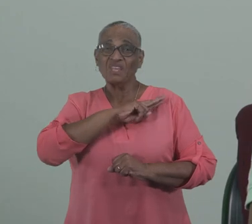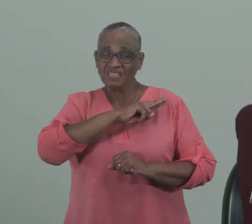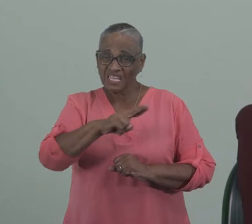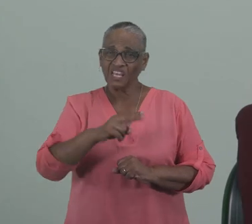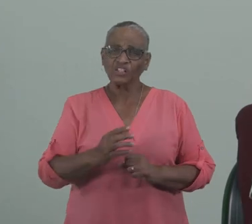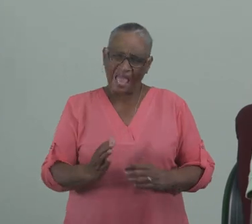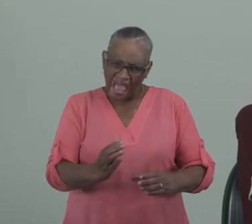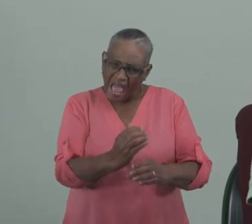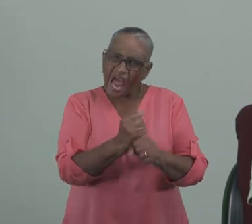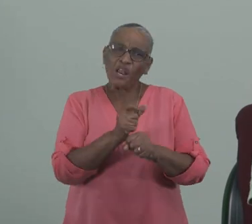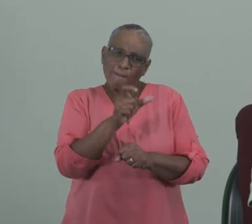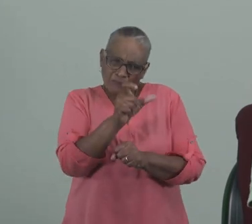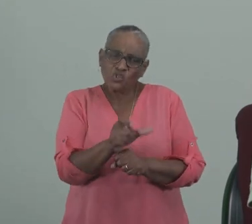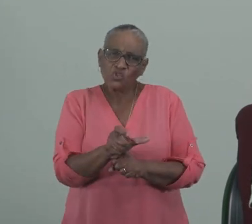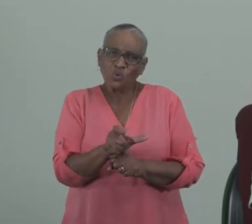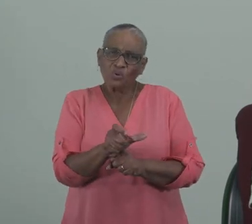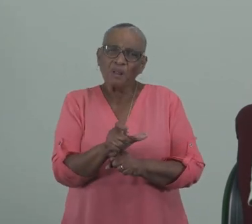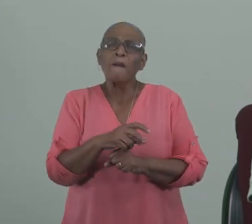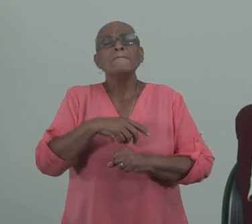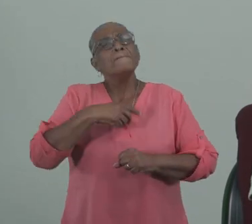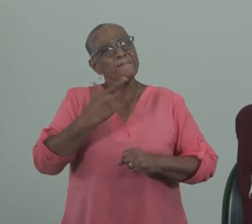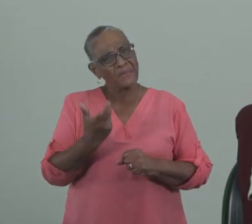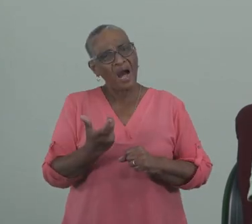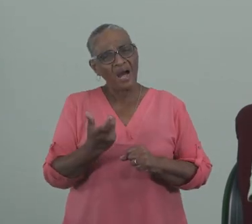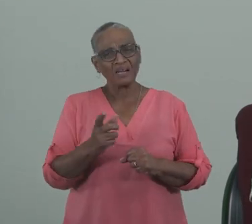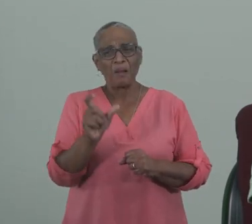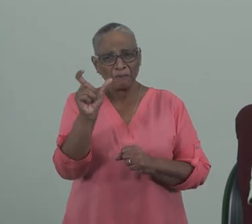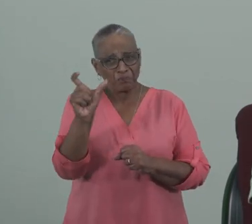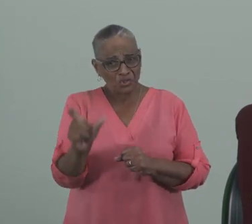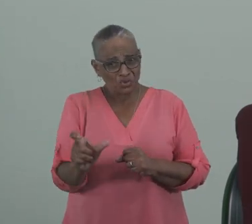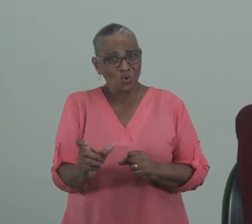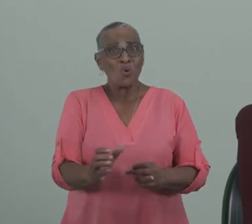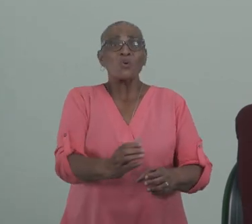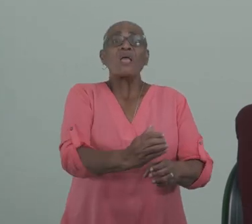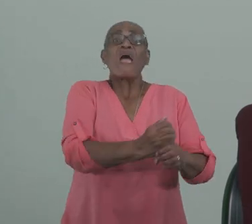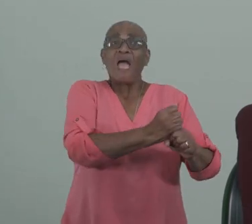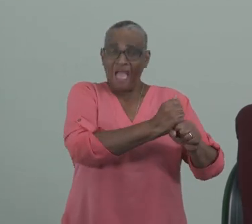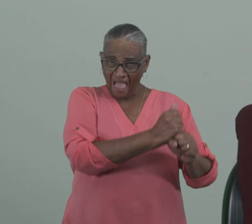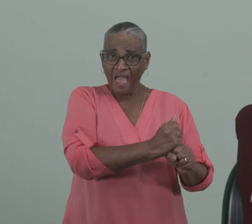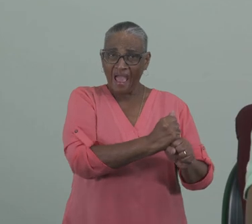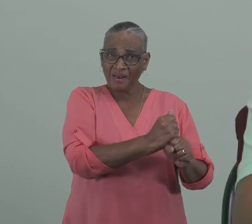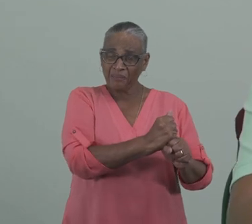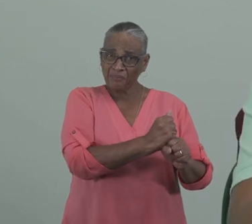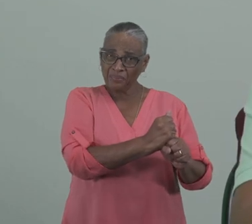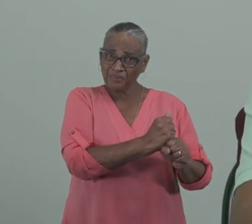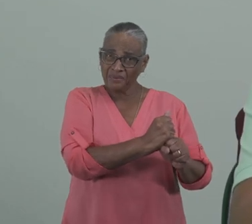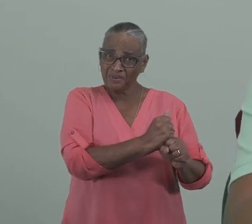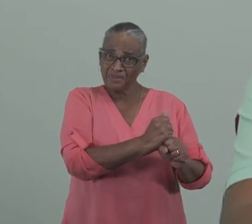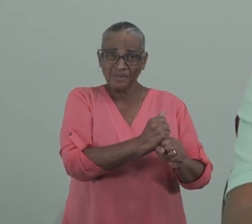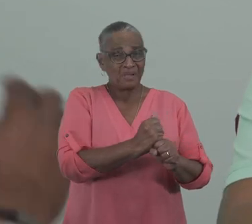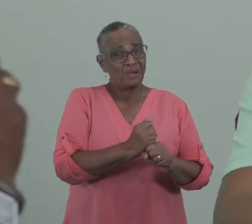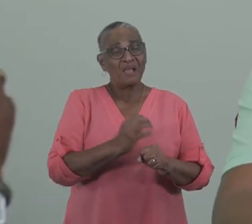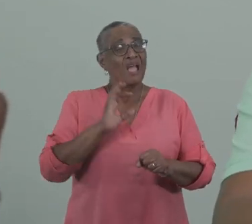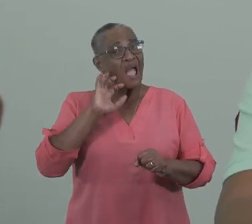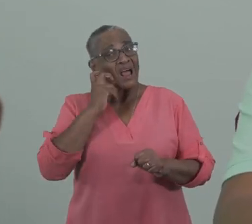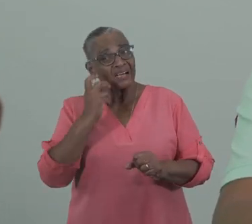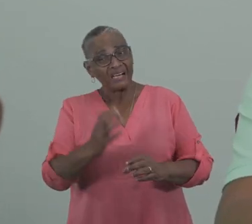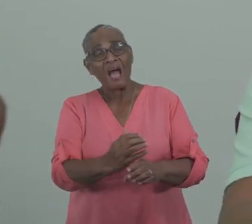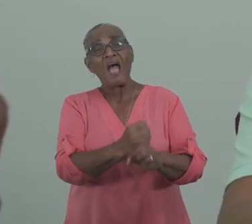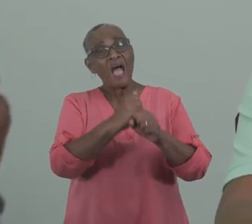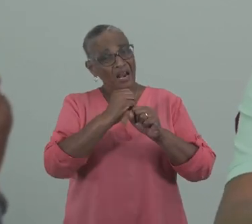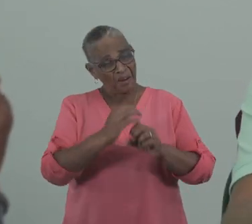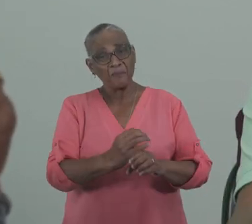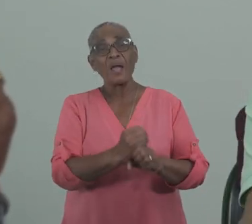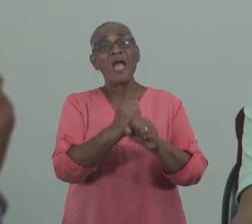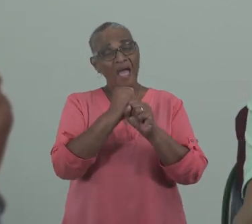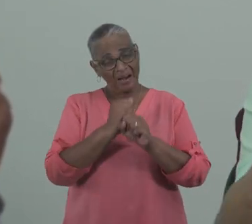meehelpen om voor zorgen zo'n libisma. Maar dat want ook wat mensen voor zorgen wat trasma